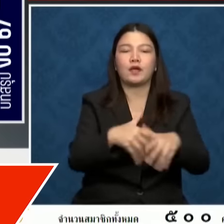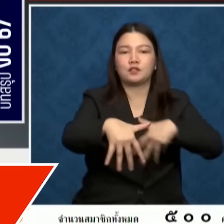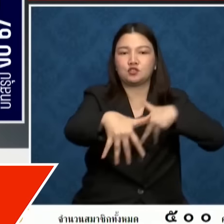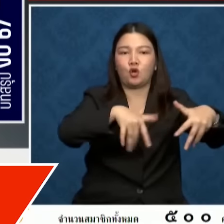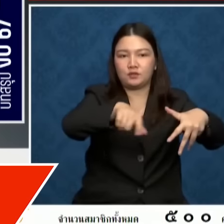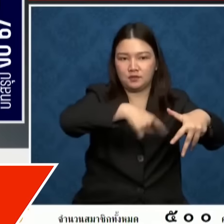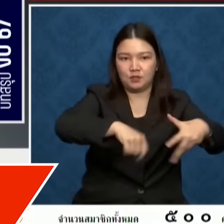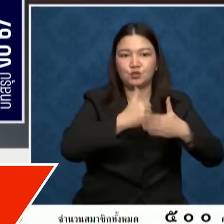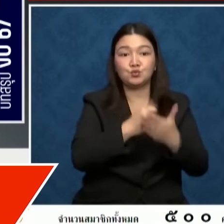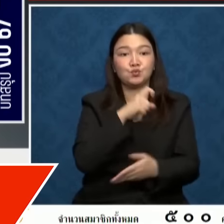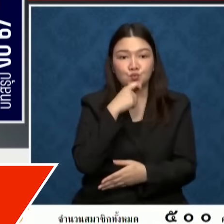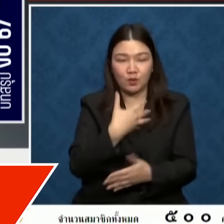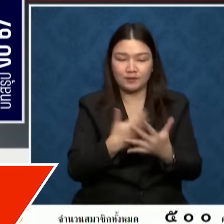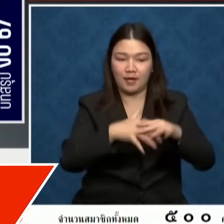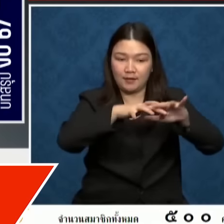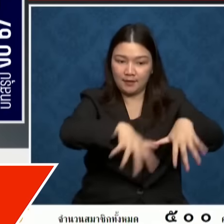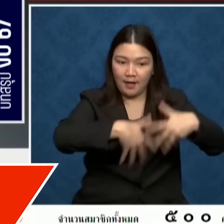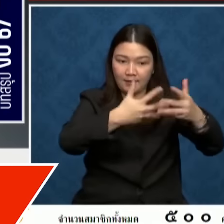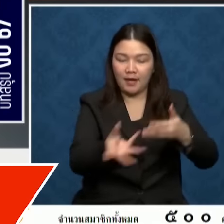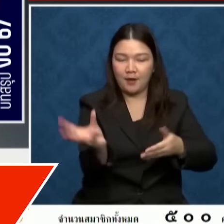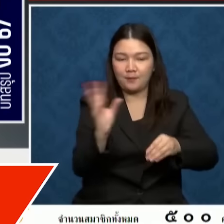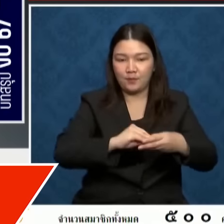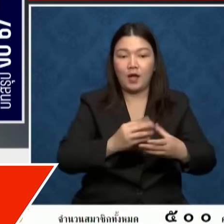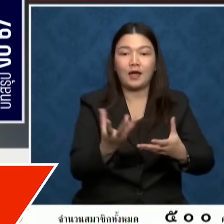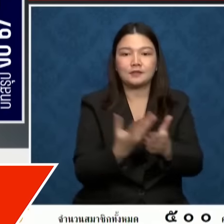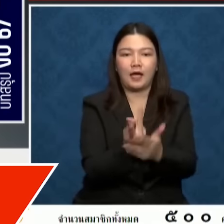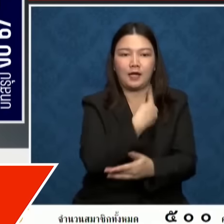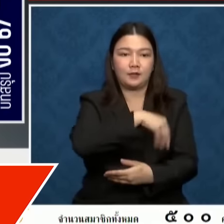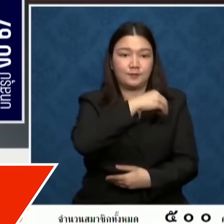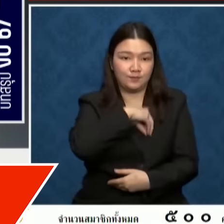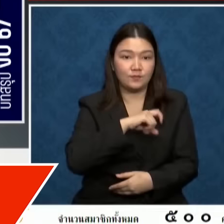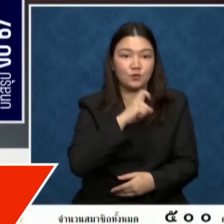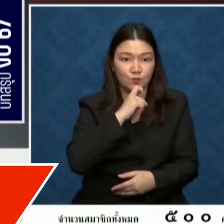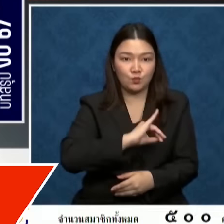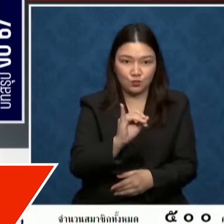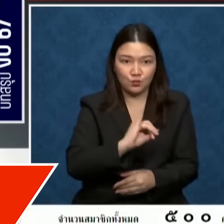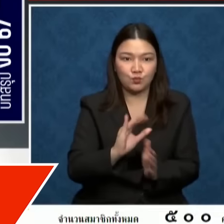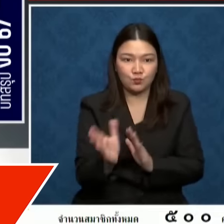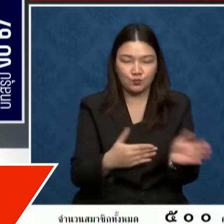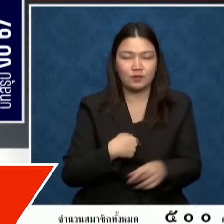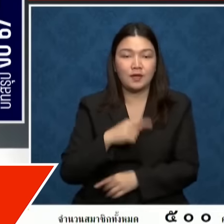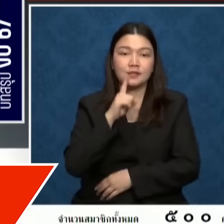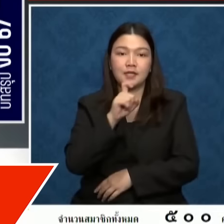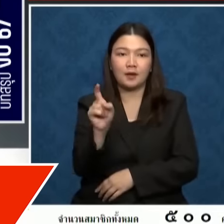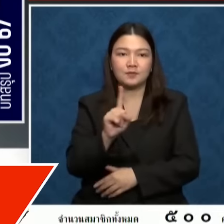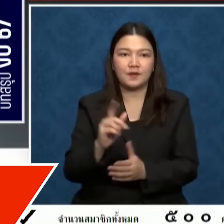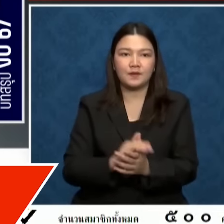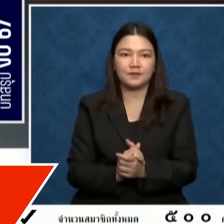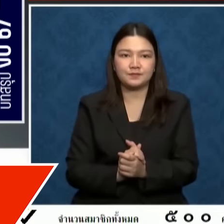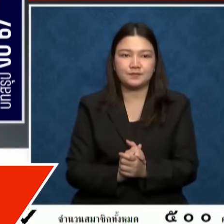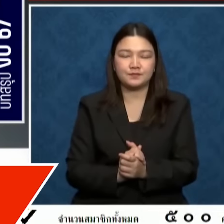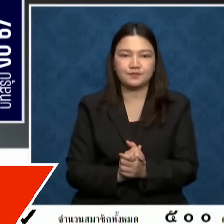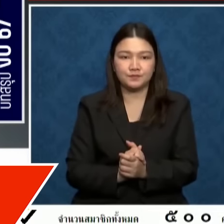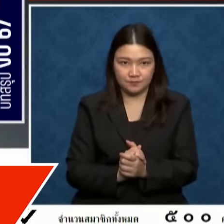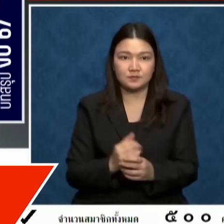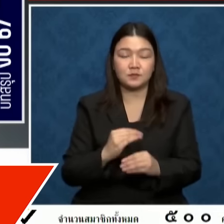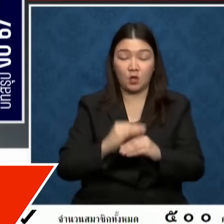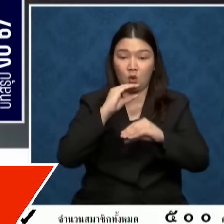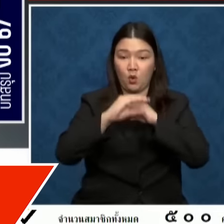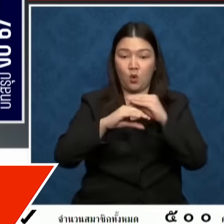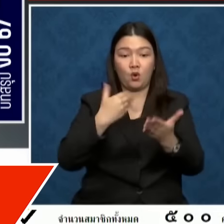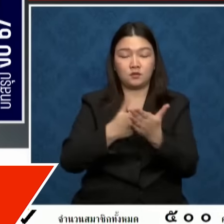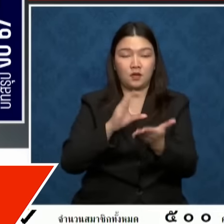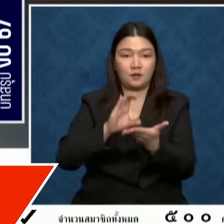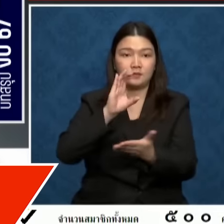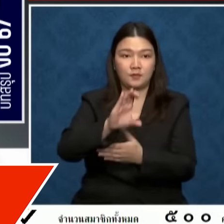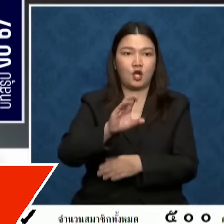และพี่น้ปชาชนค่ะข้อที่สองค่ท่ประทาน ดิฉันขอตั้งคำถามแบบนี้ค่ะว่าประสิทธิภาพในการใช้งบประมาณ